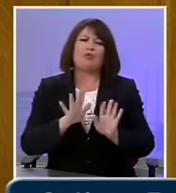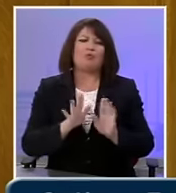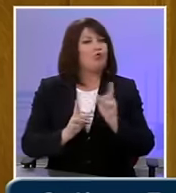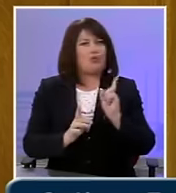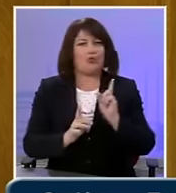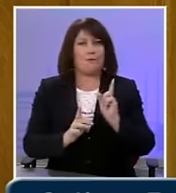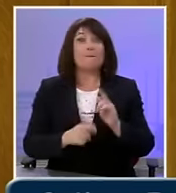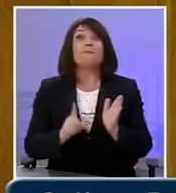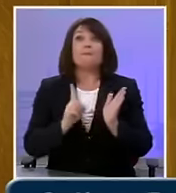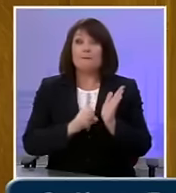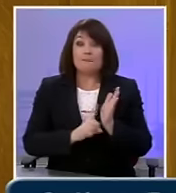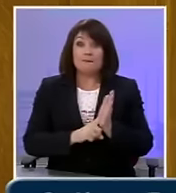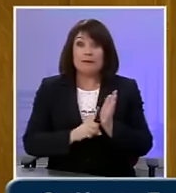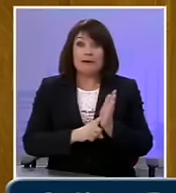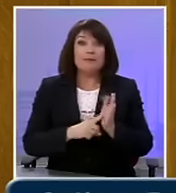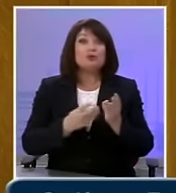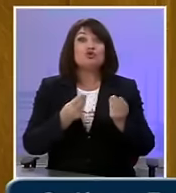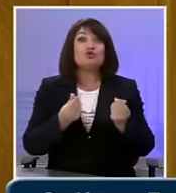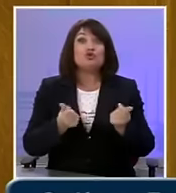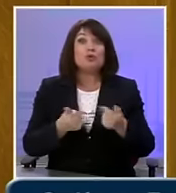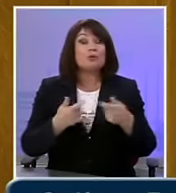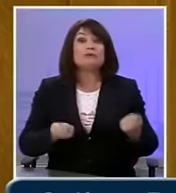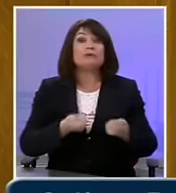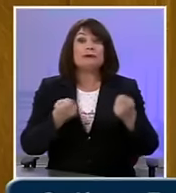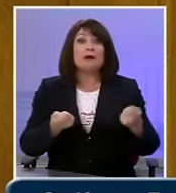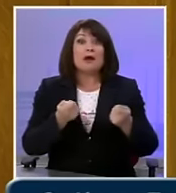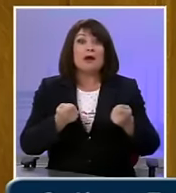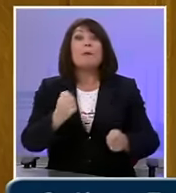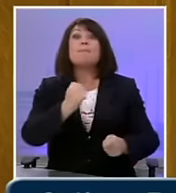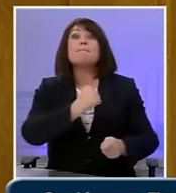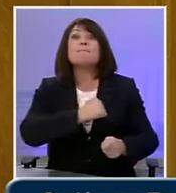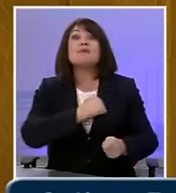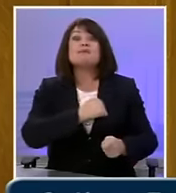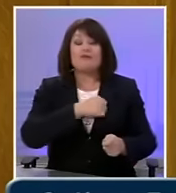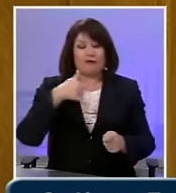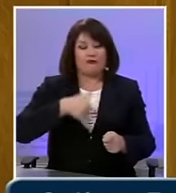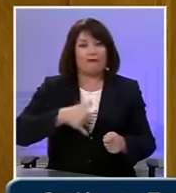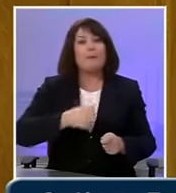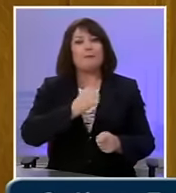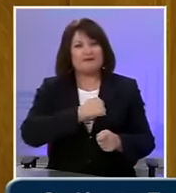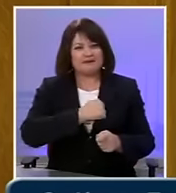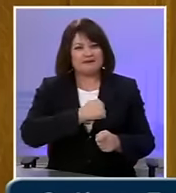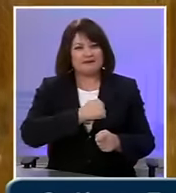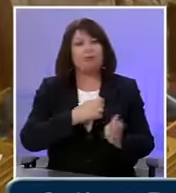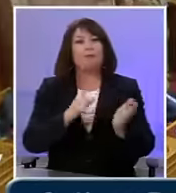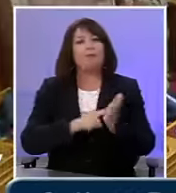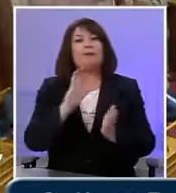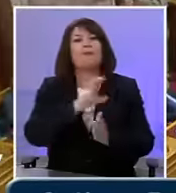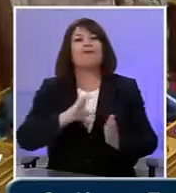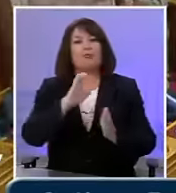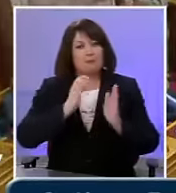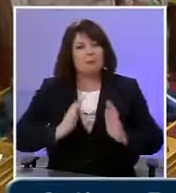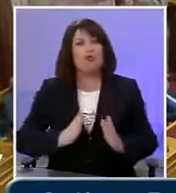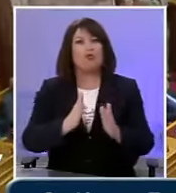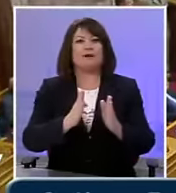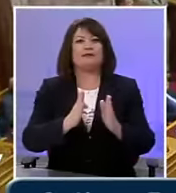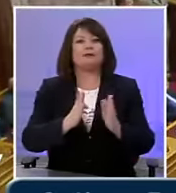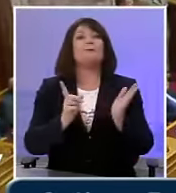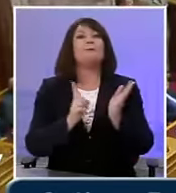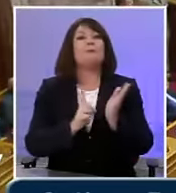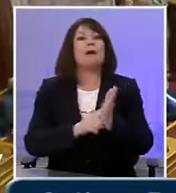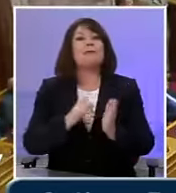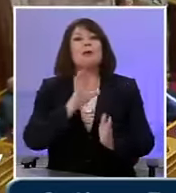Θα πρέπει να λειτουργήσουμε με βαθιά πιστεύω, γιατί αν δεν προχωρήσει η Ευρώπη, θα πρέπει τελικά λογικά